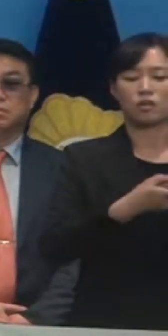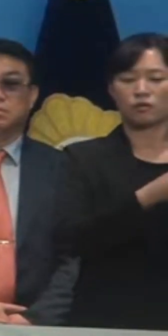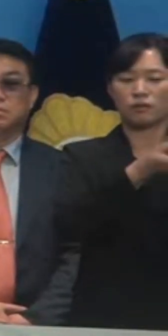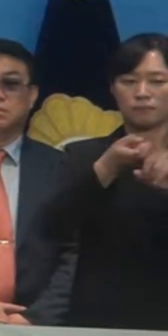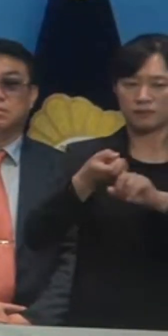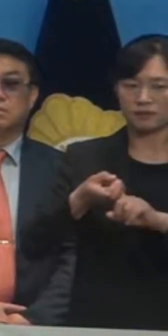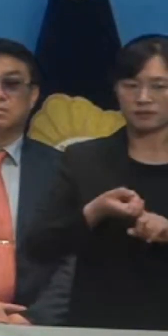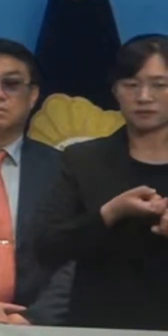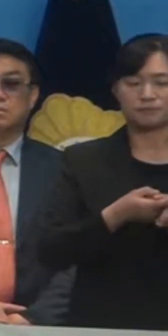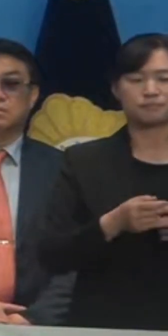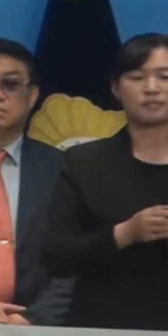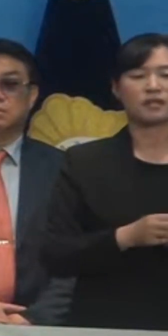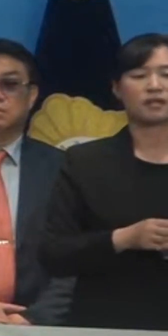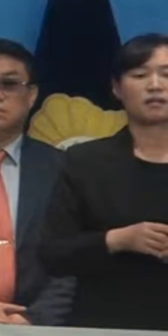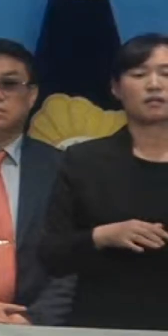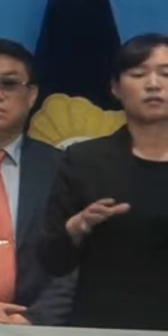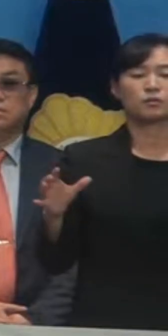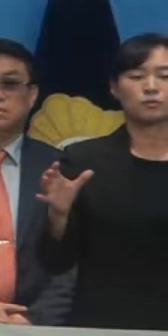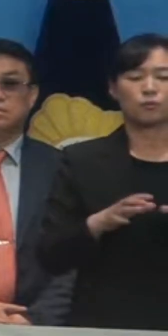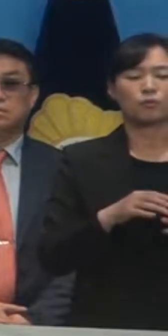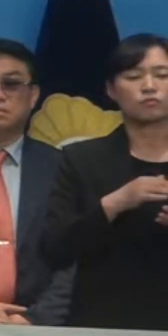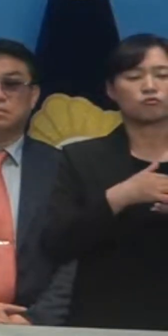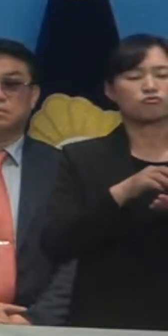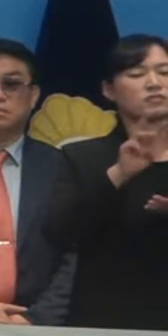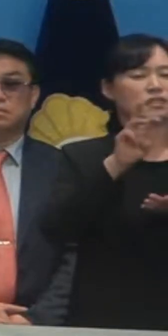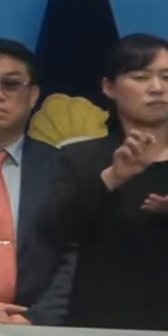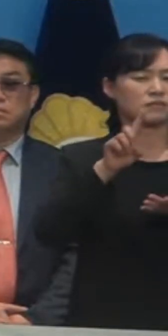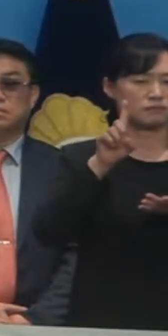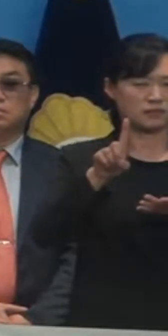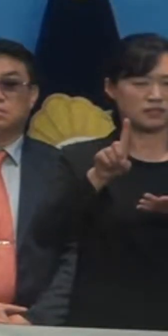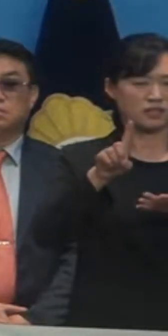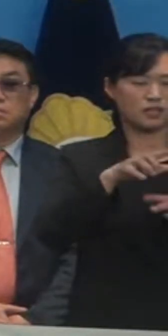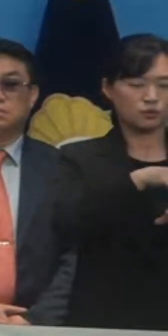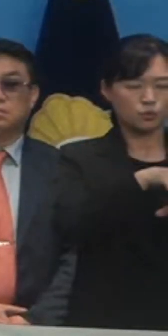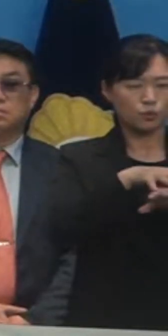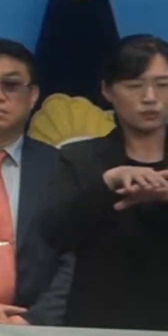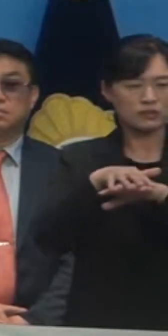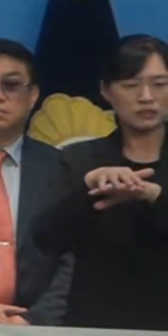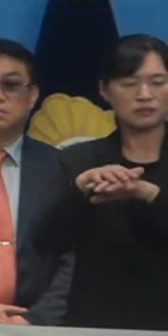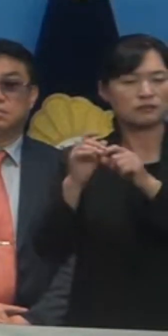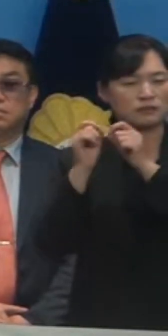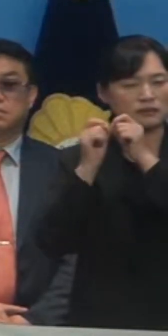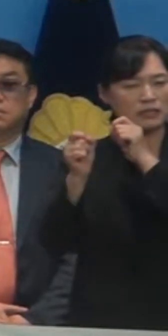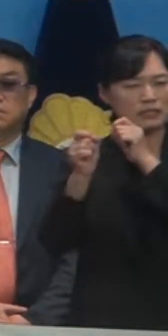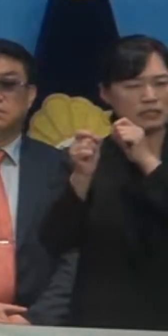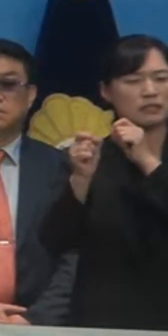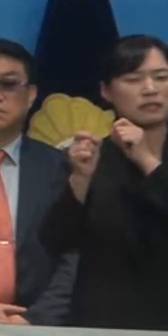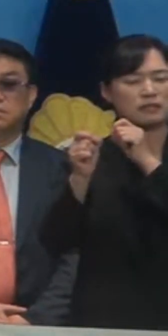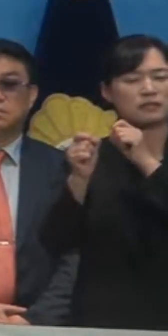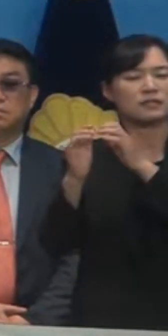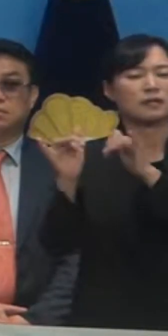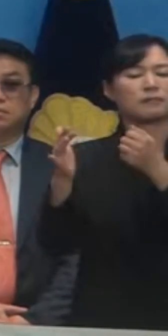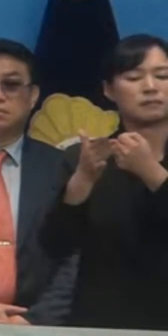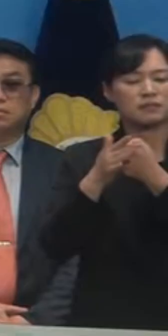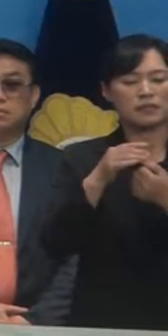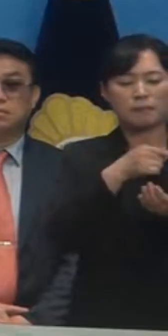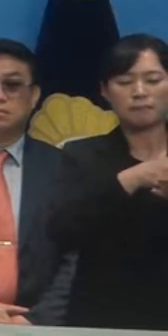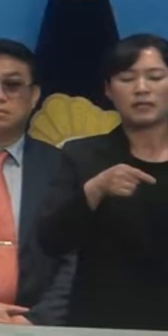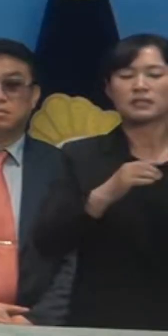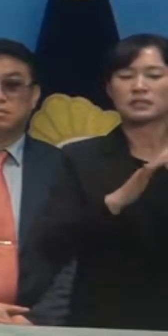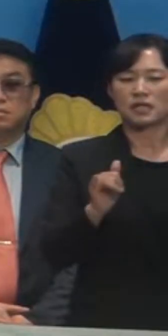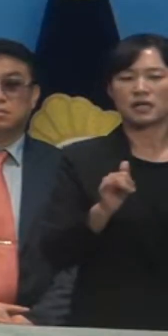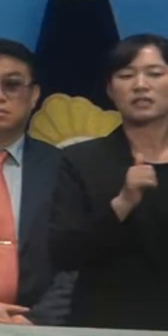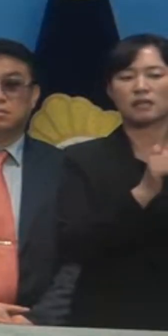연합회는 총 31개의 조직 사기범들에 의해서 피해를 입으신 피해자분들을